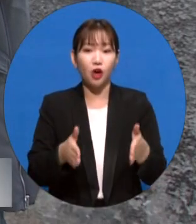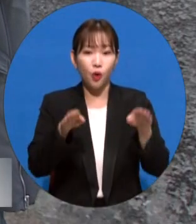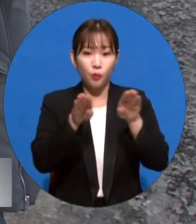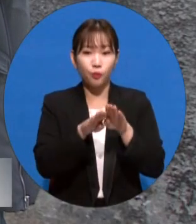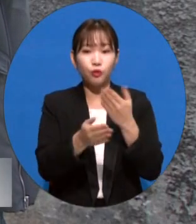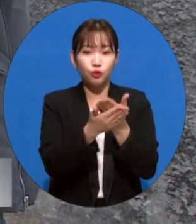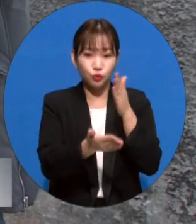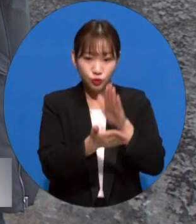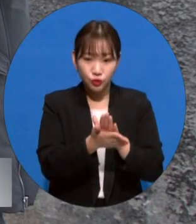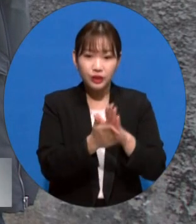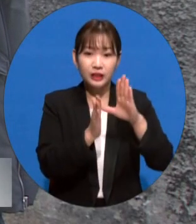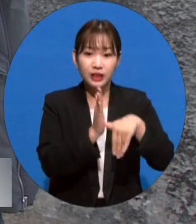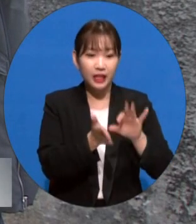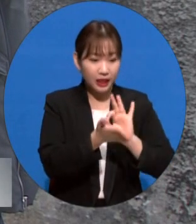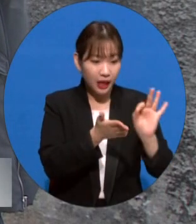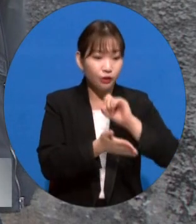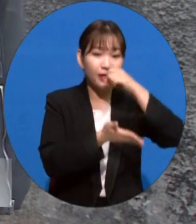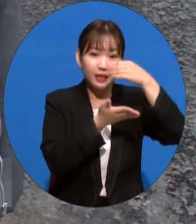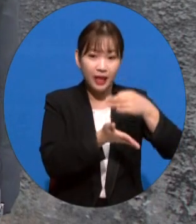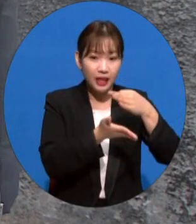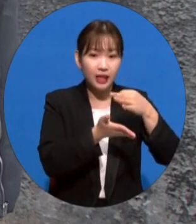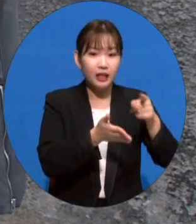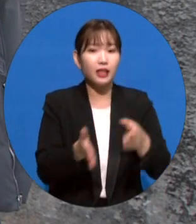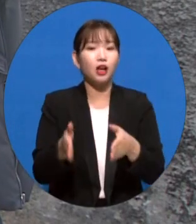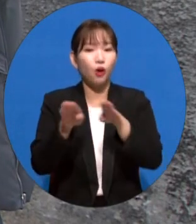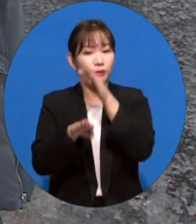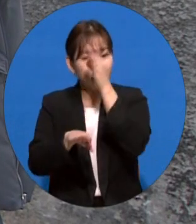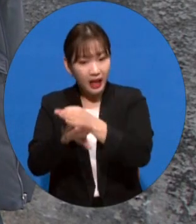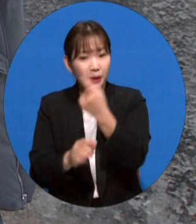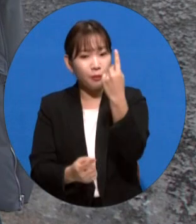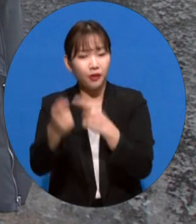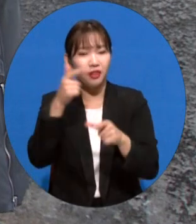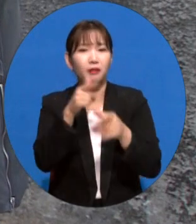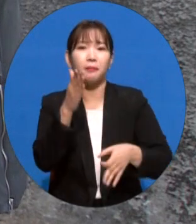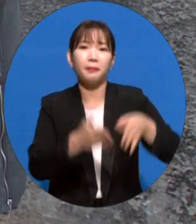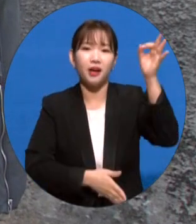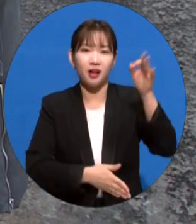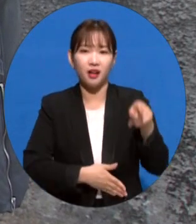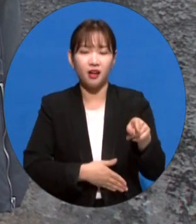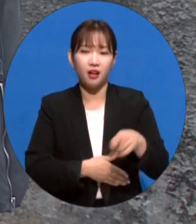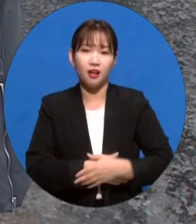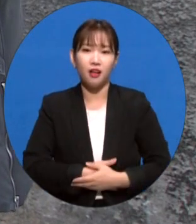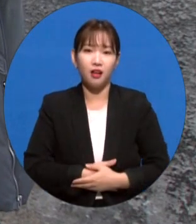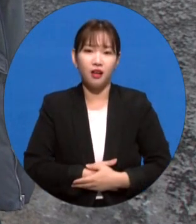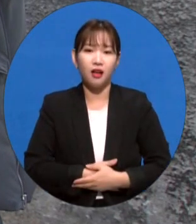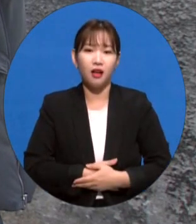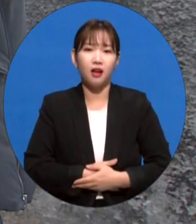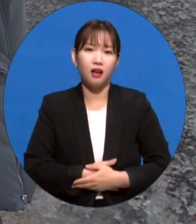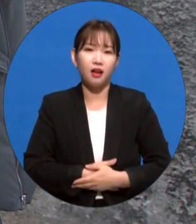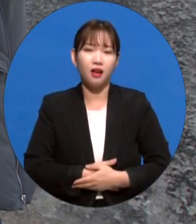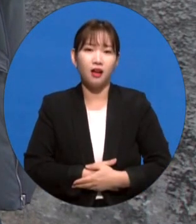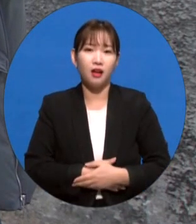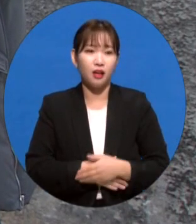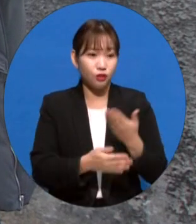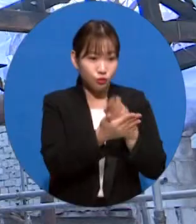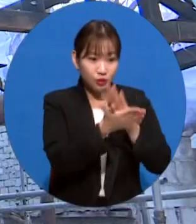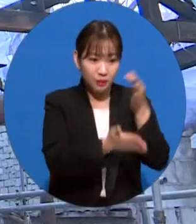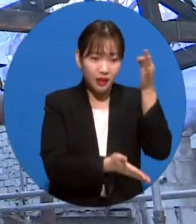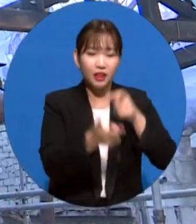건물을 보수 정비하는 데 쓰는 예산이 이 건물을 사들이는 예산보다 훨씬 많습니다. 배보다 배꼽이 더 큰